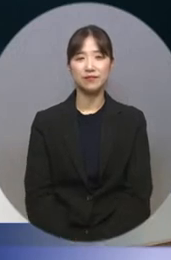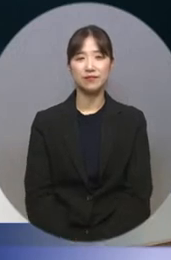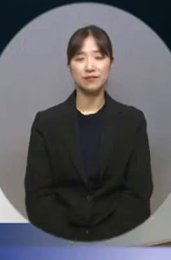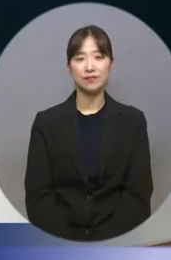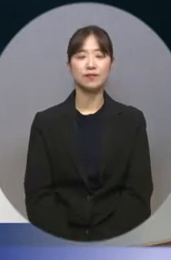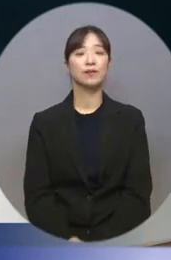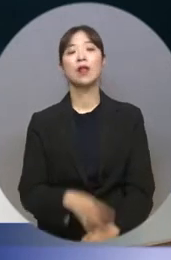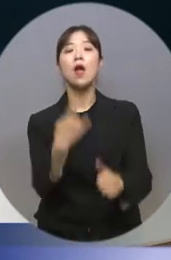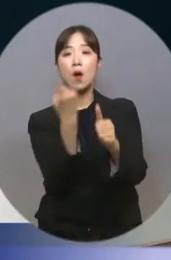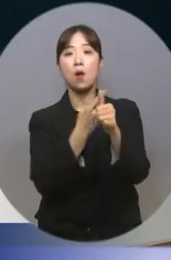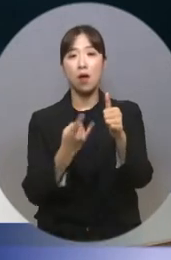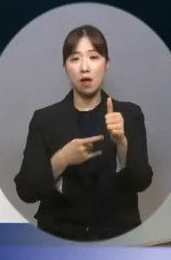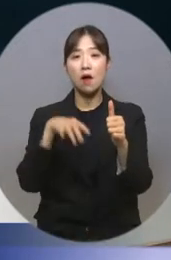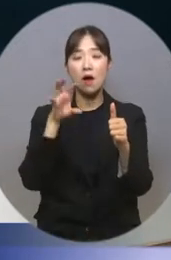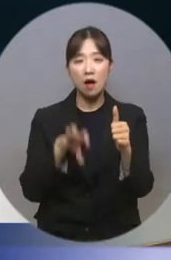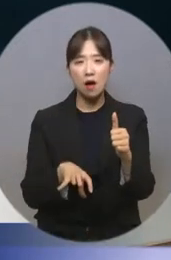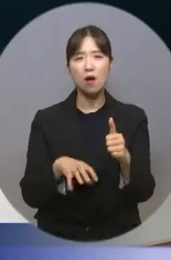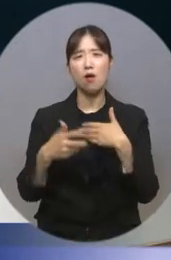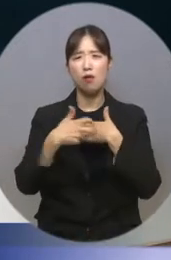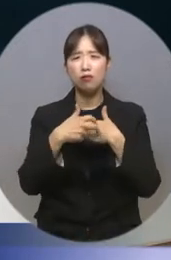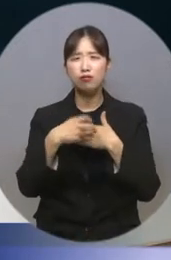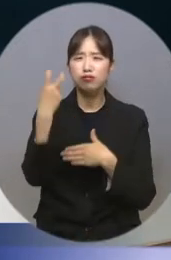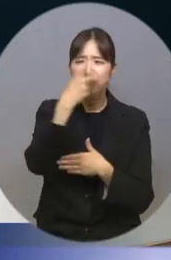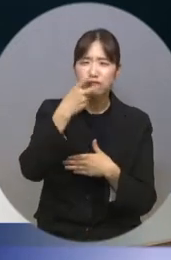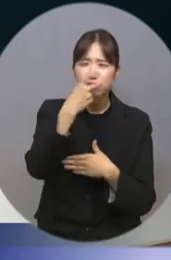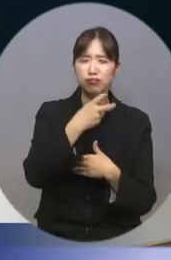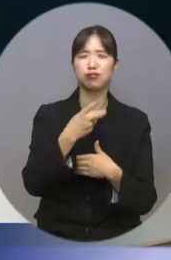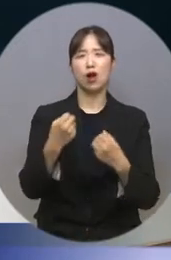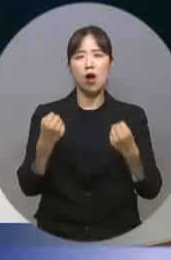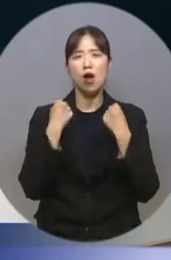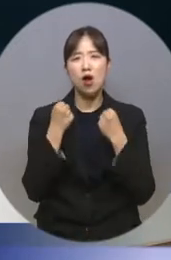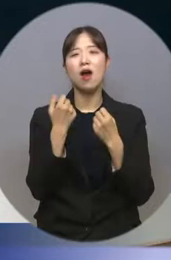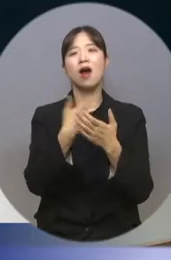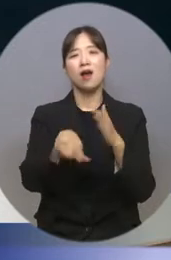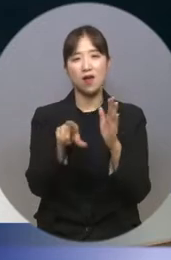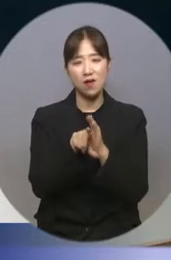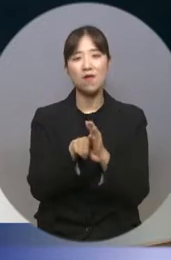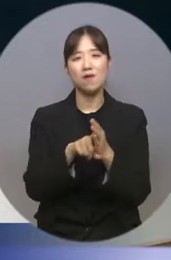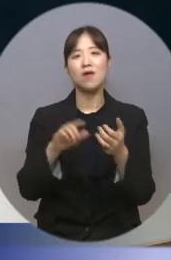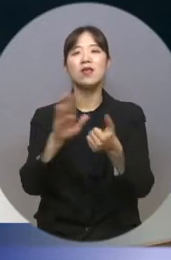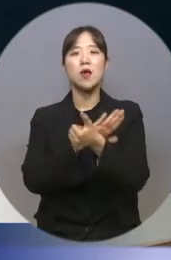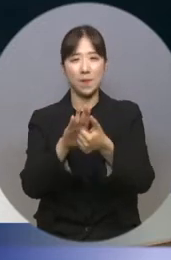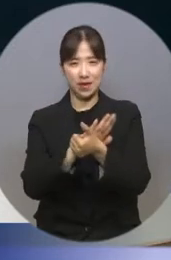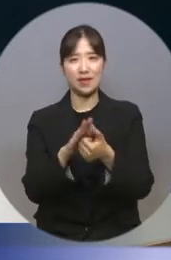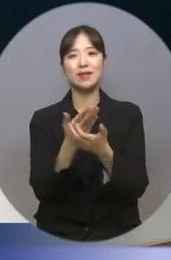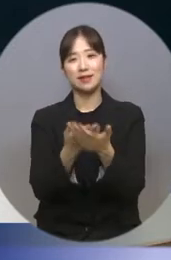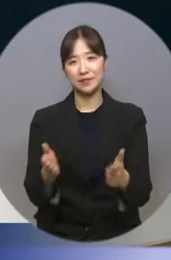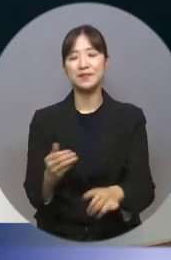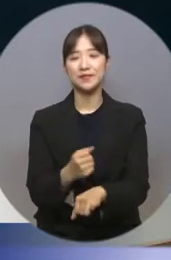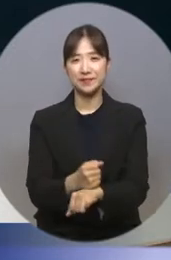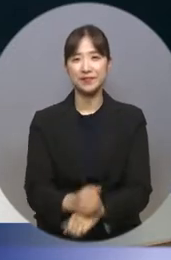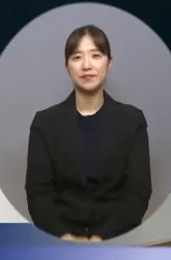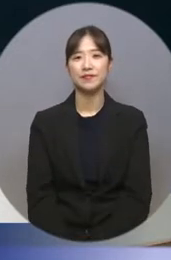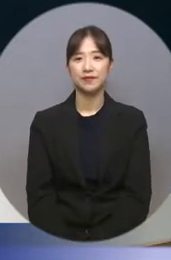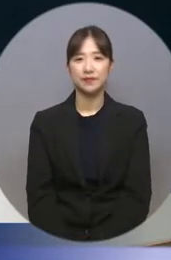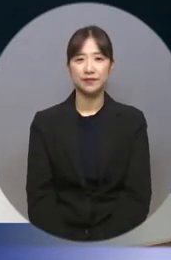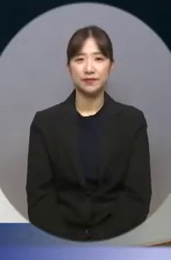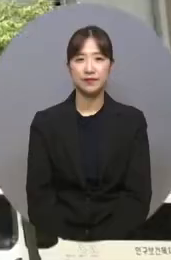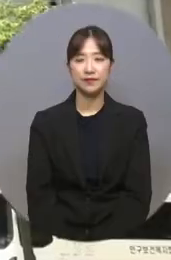강원도 횡성군이 의료 취약계층과 저소득층의 건강을 위해 의료 검진 서비스를 제공했습니다.